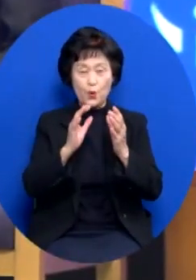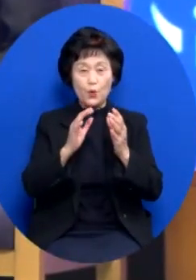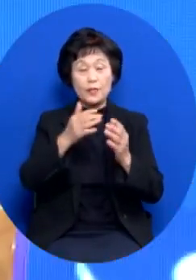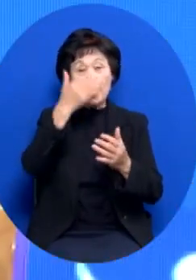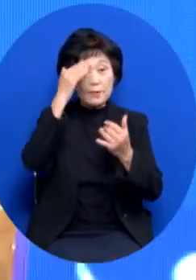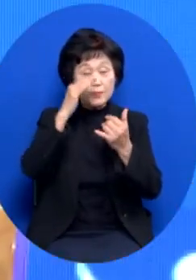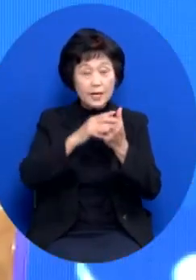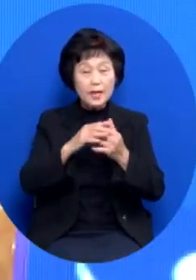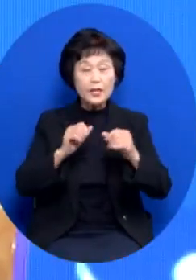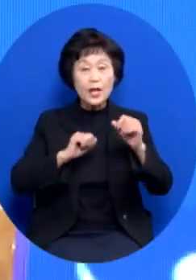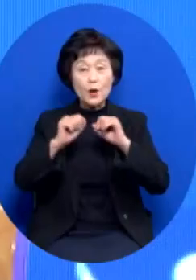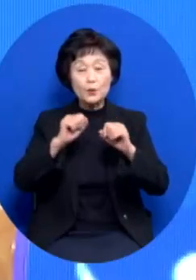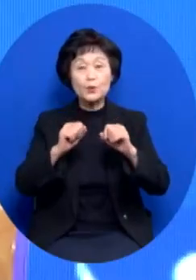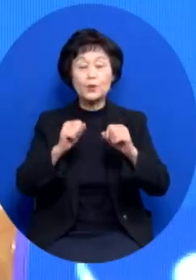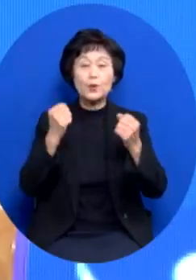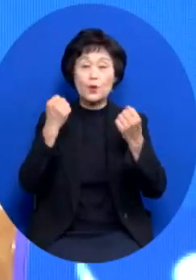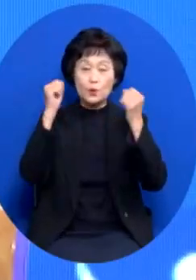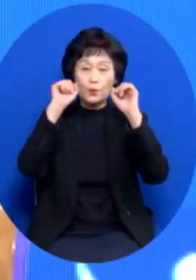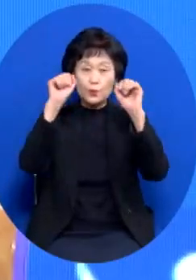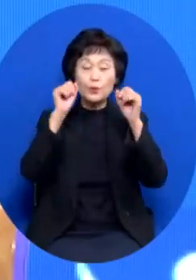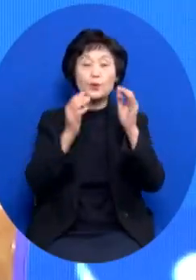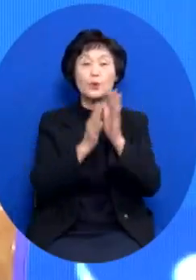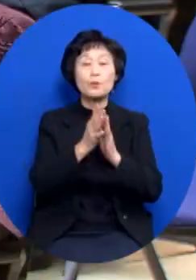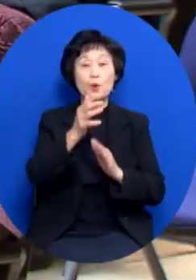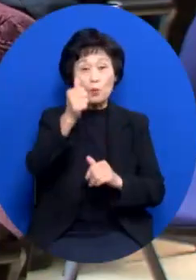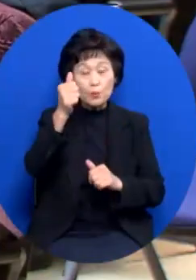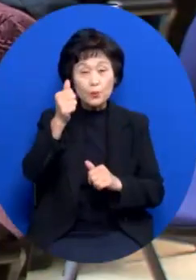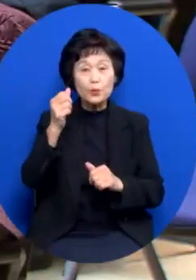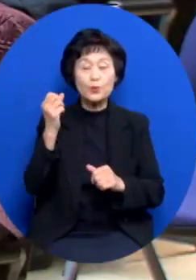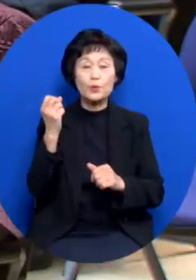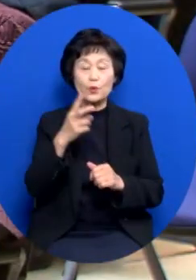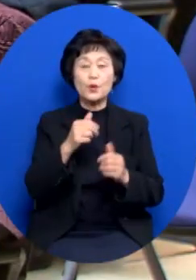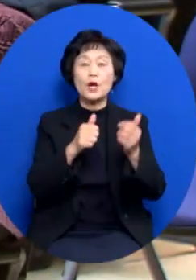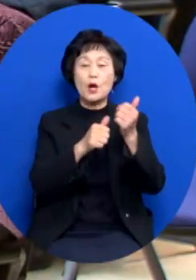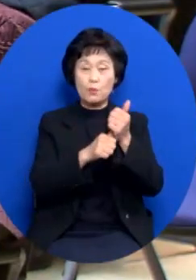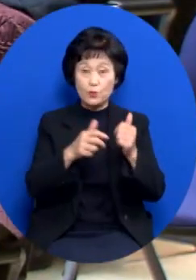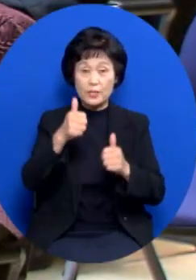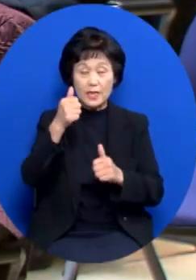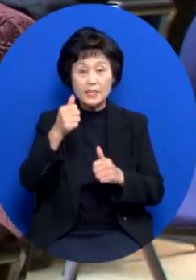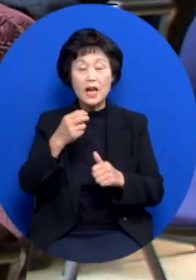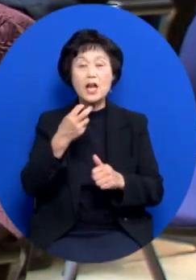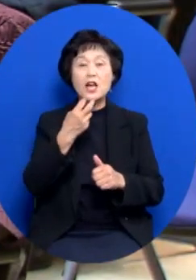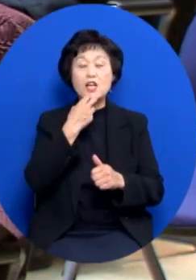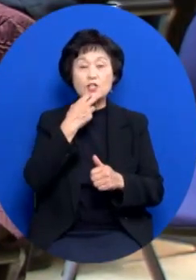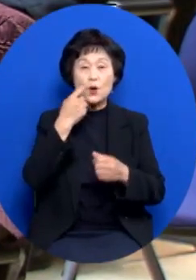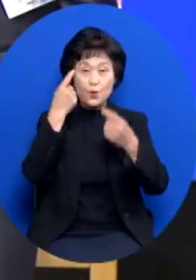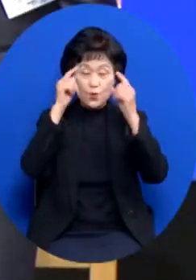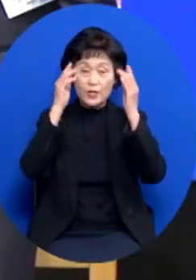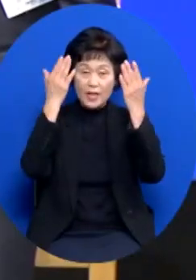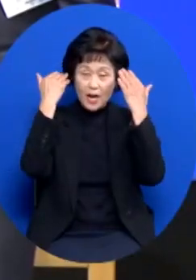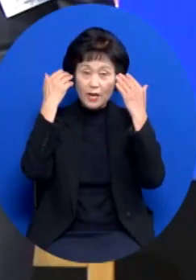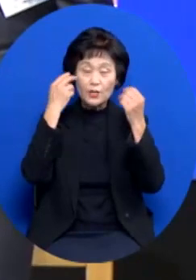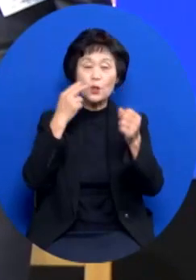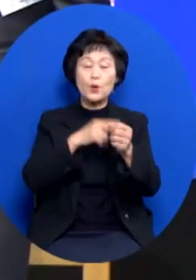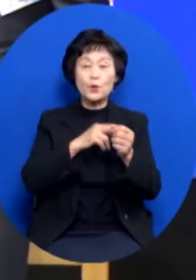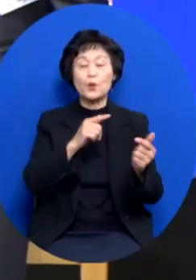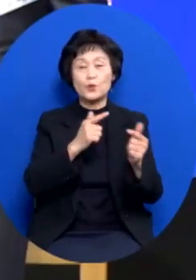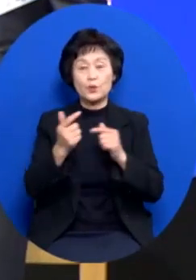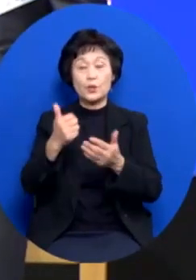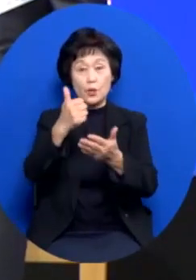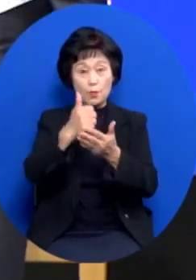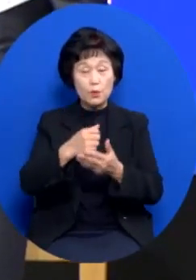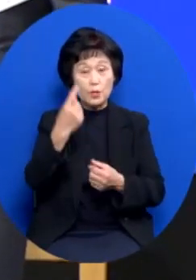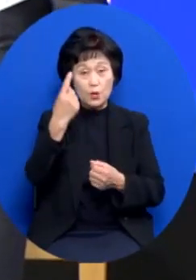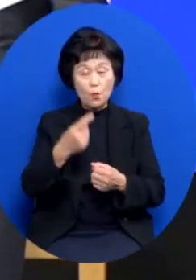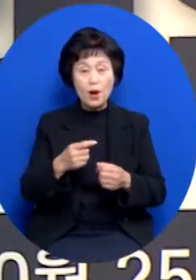다음세대운동본부 변창배 본부장, 포스코 양원준 부사장, 서울대 은기수 교수 등이 패널로 나서